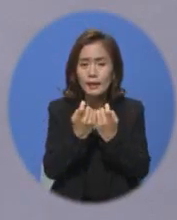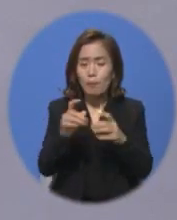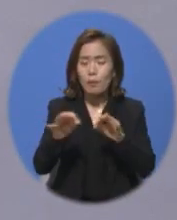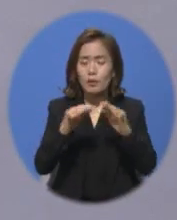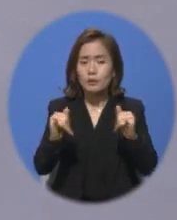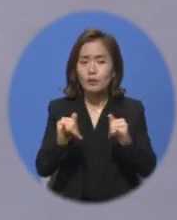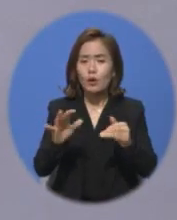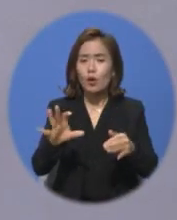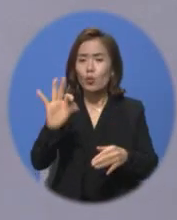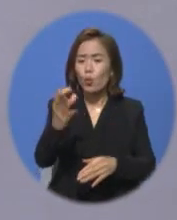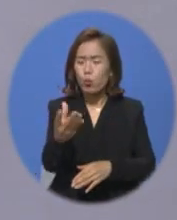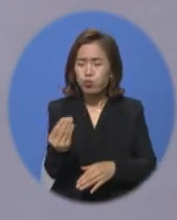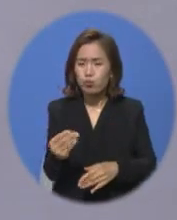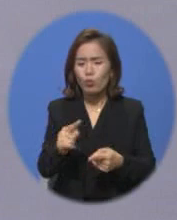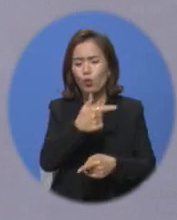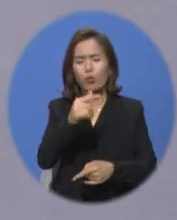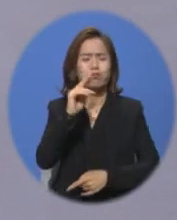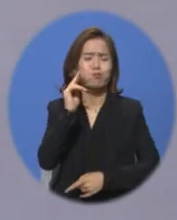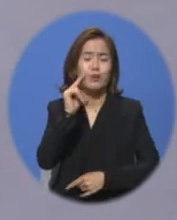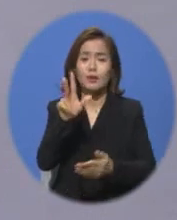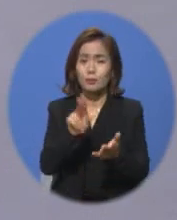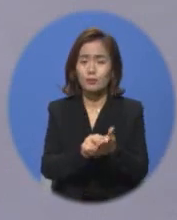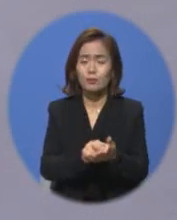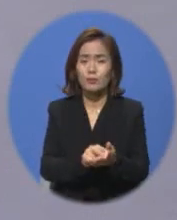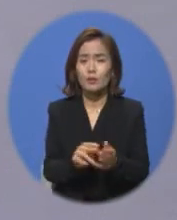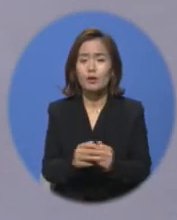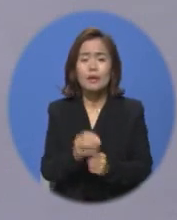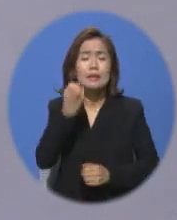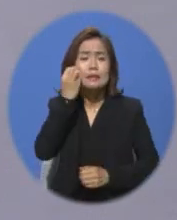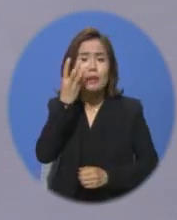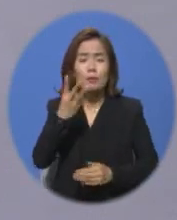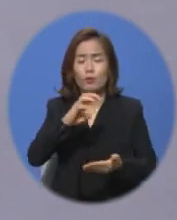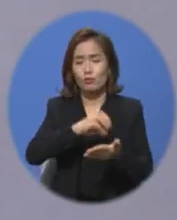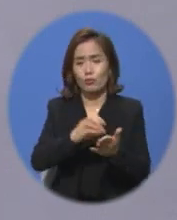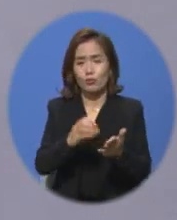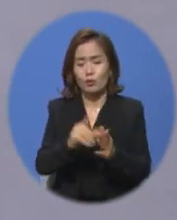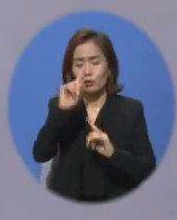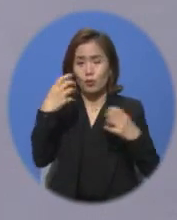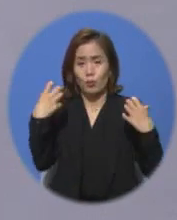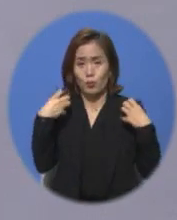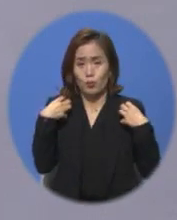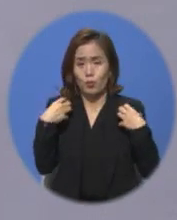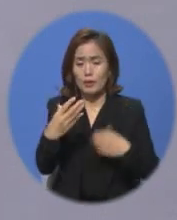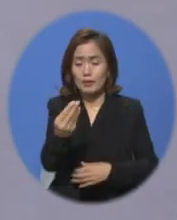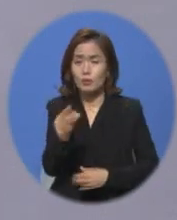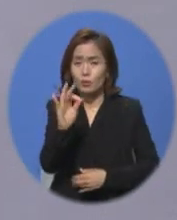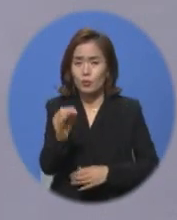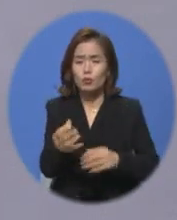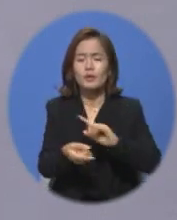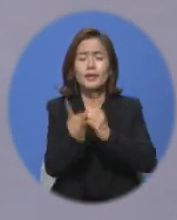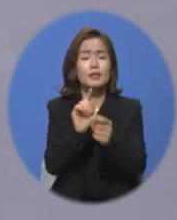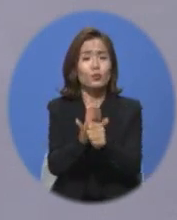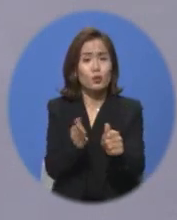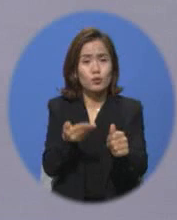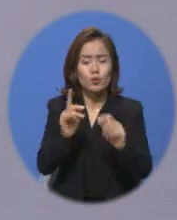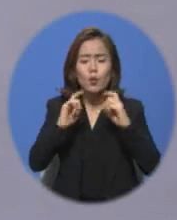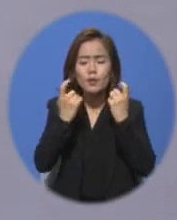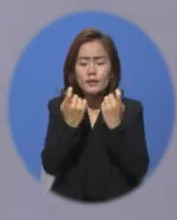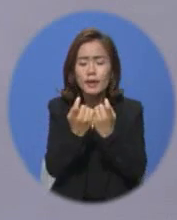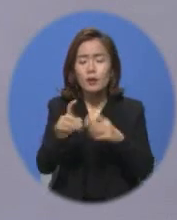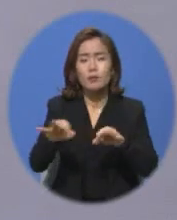자영업자들의임대료부담은매우 심각합니다.정부는자영업자들에게숨통을트여주기위해 최소3개월동안임대료를지원해야합니다